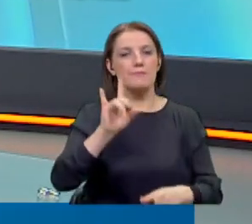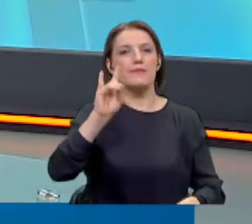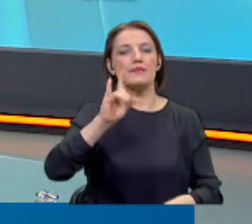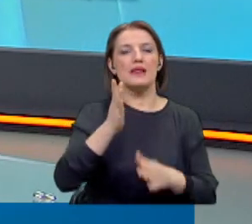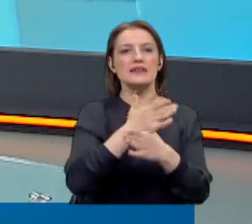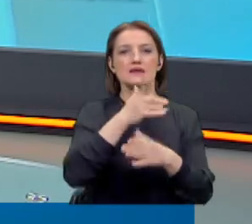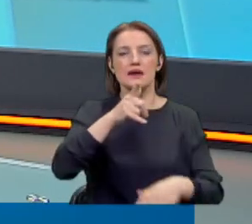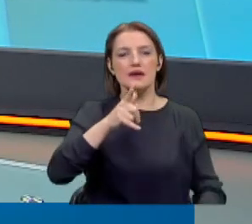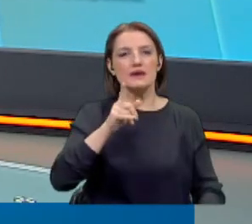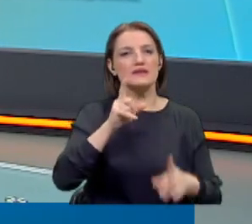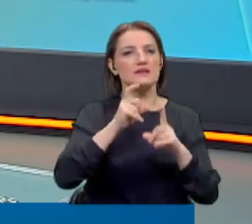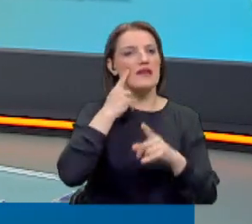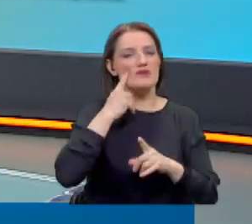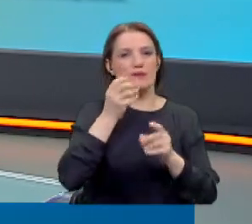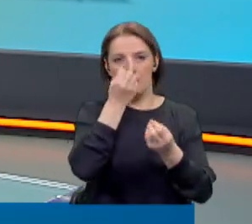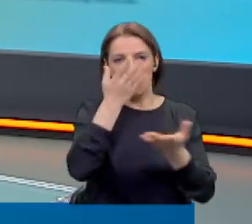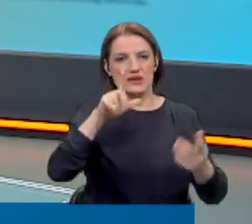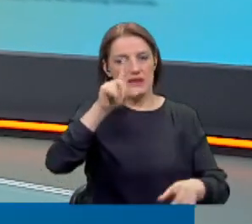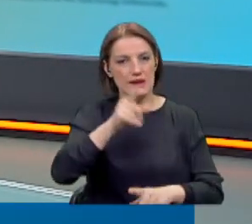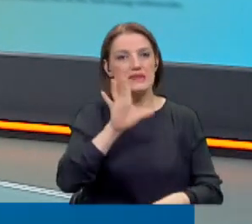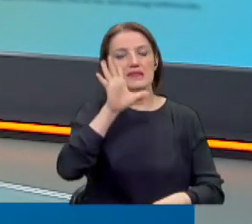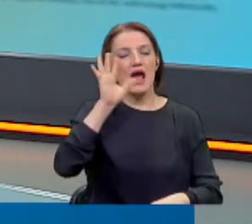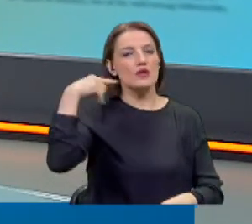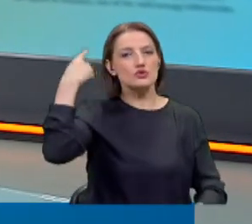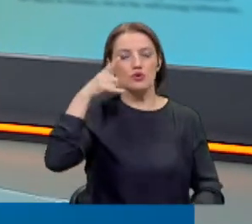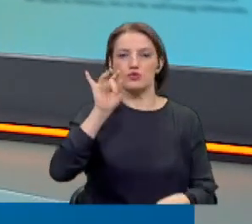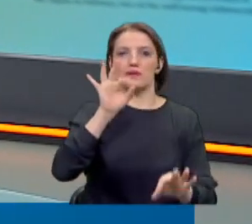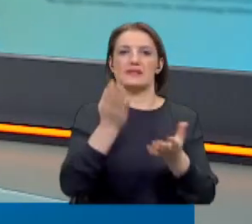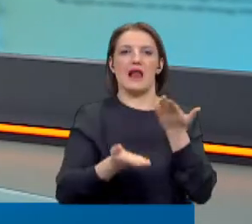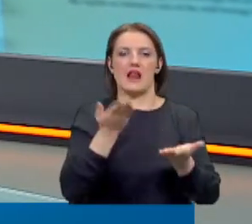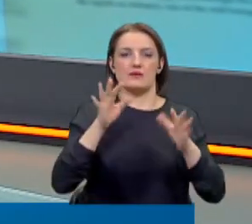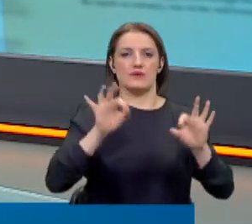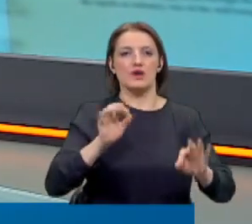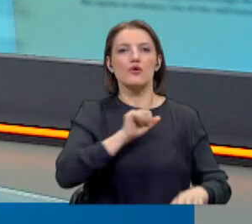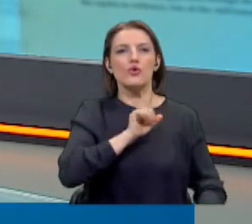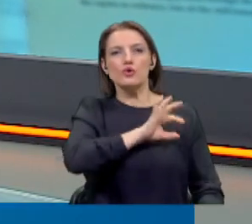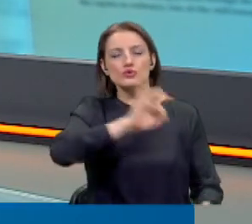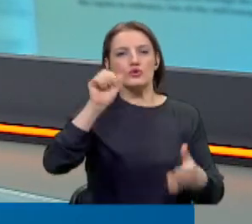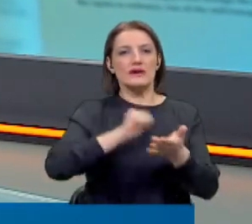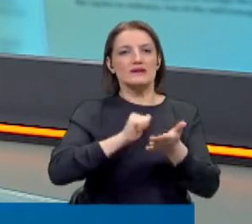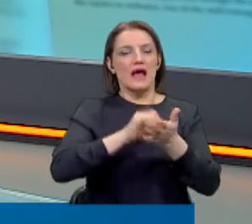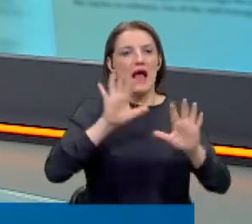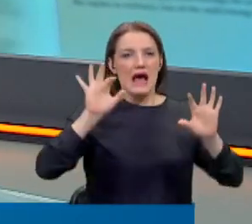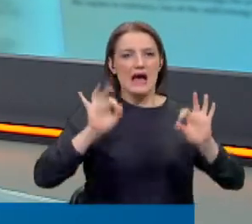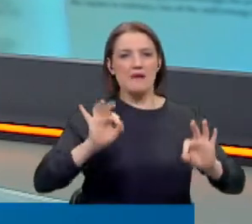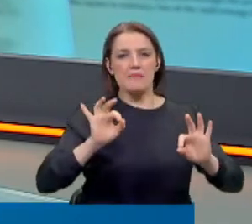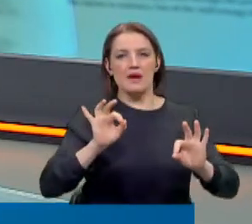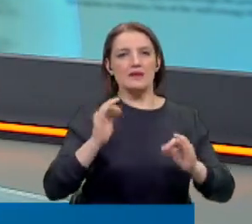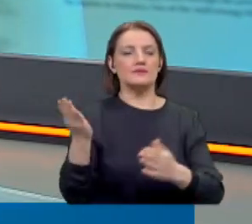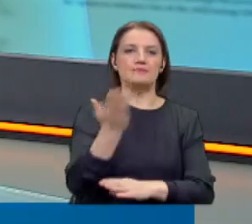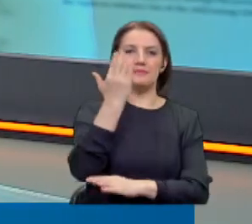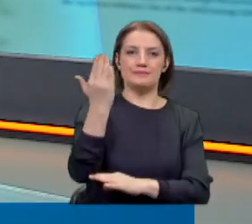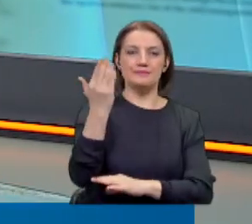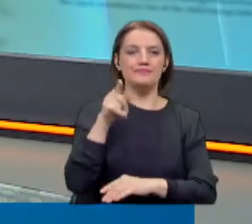lideri Devlet Bahçeli MHP kanadı Acaba ne düşünüyor bunları da değerlendireceğiz Korkusuz gazetesini hemen bir